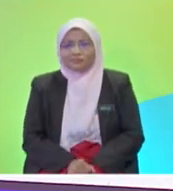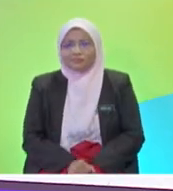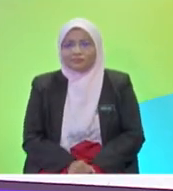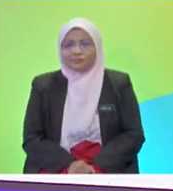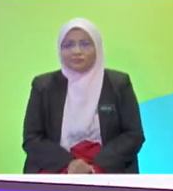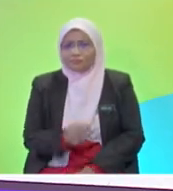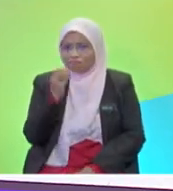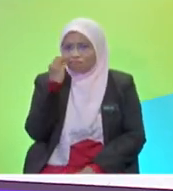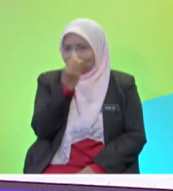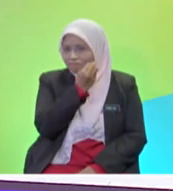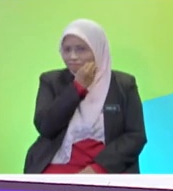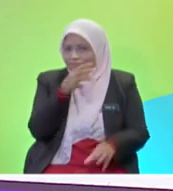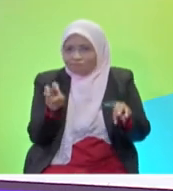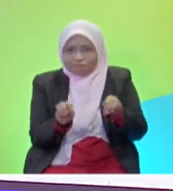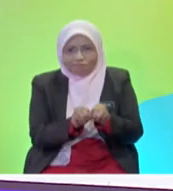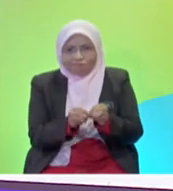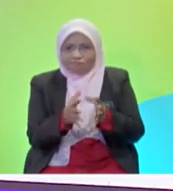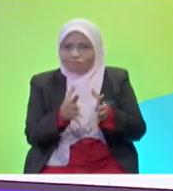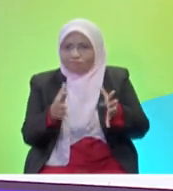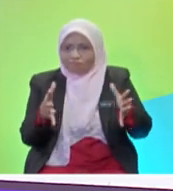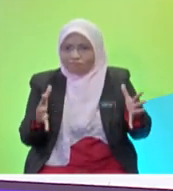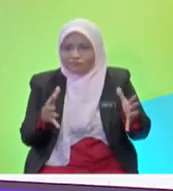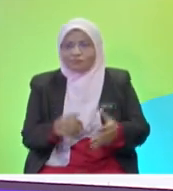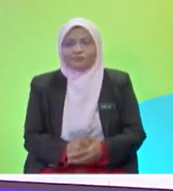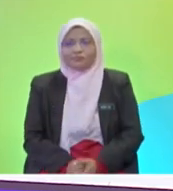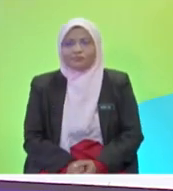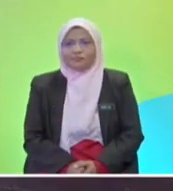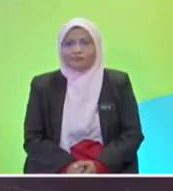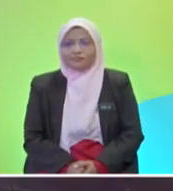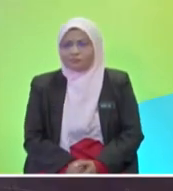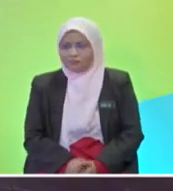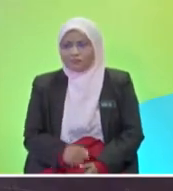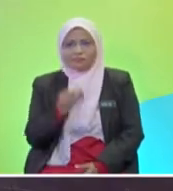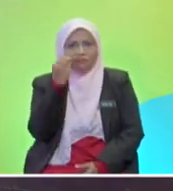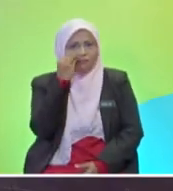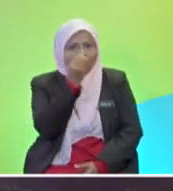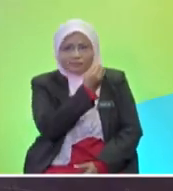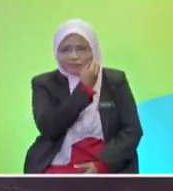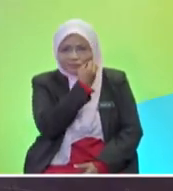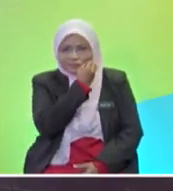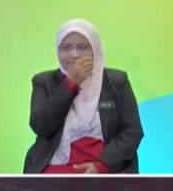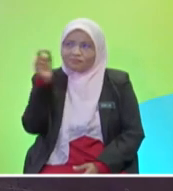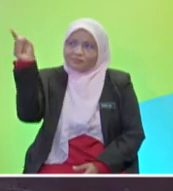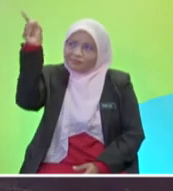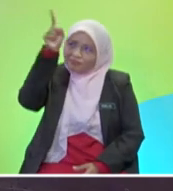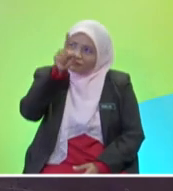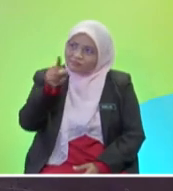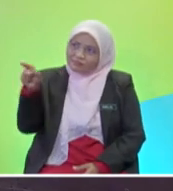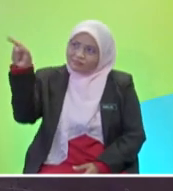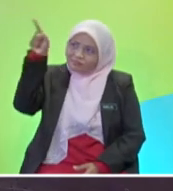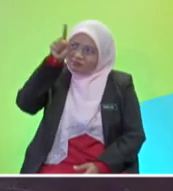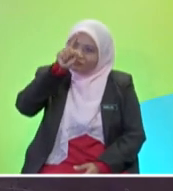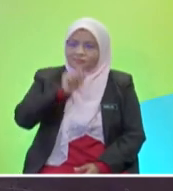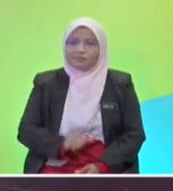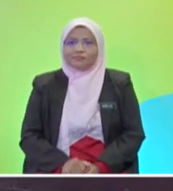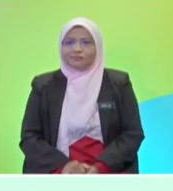aja cikgu. Warnanya terang. Okey, jadi bunga apa? Bunga matahari. Cuba lihat dekat